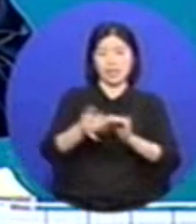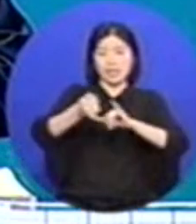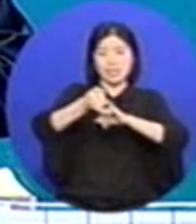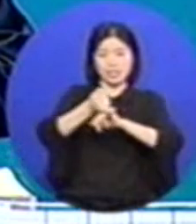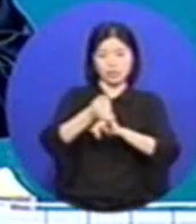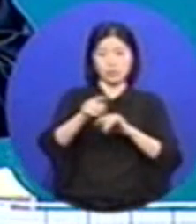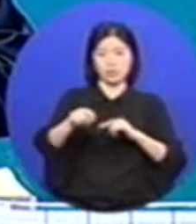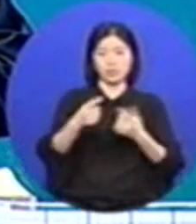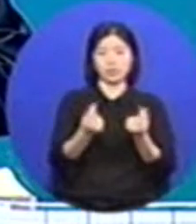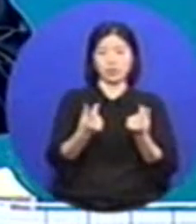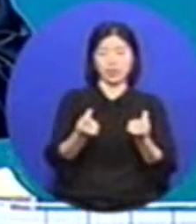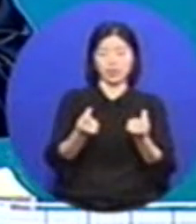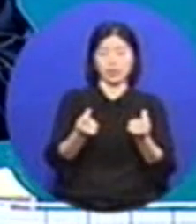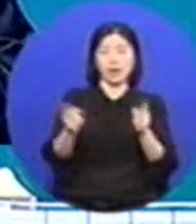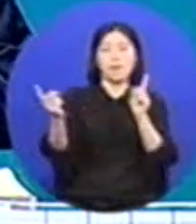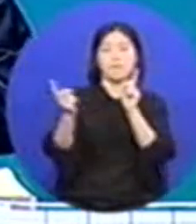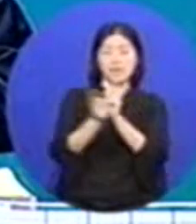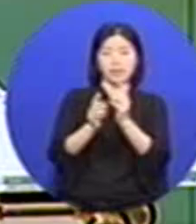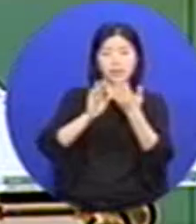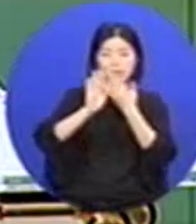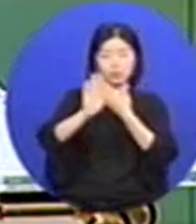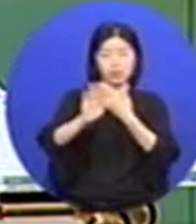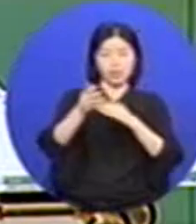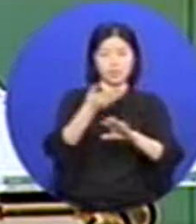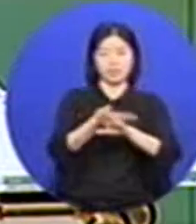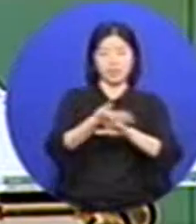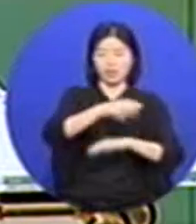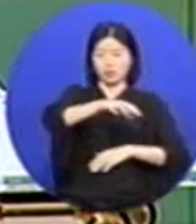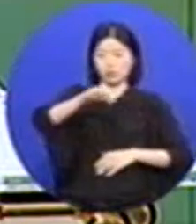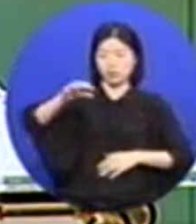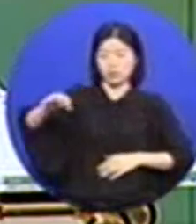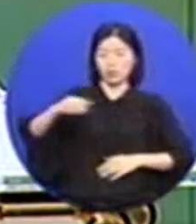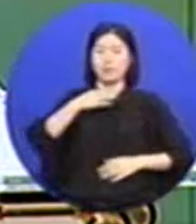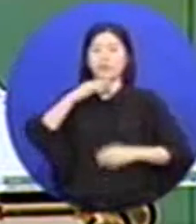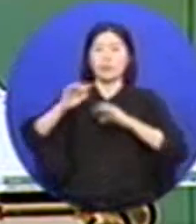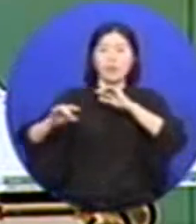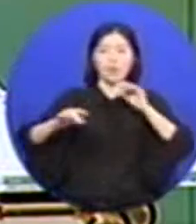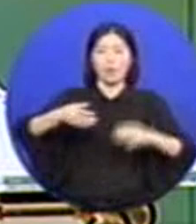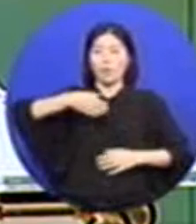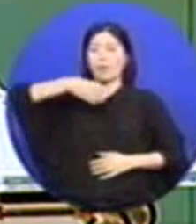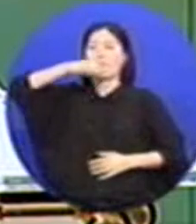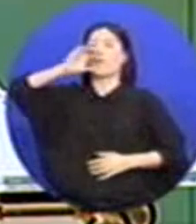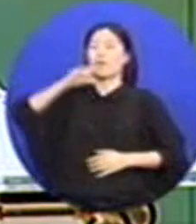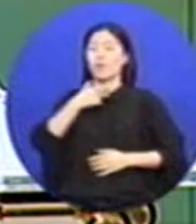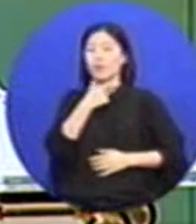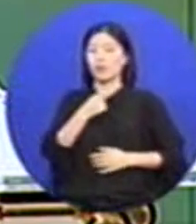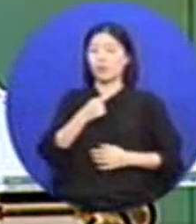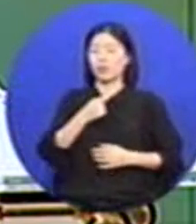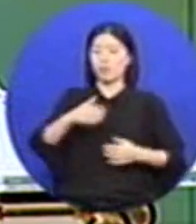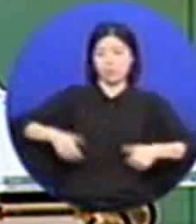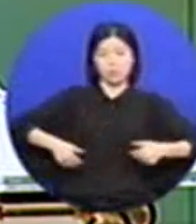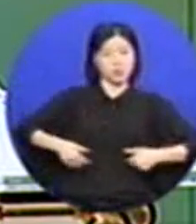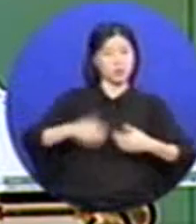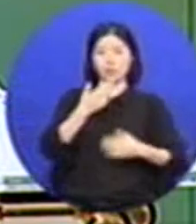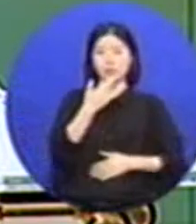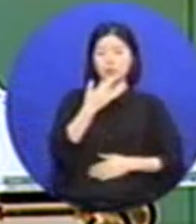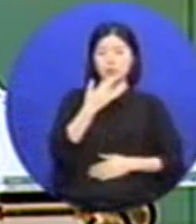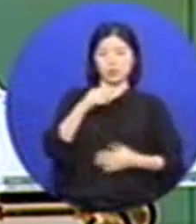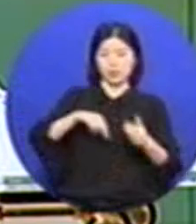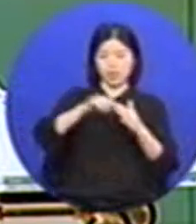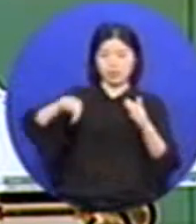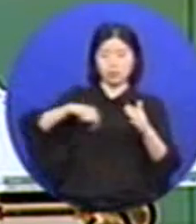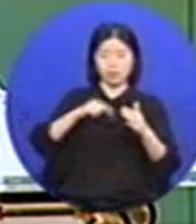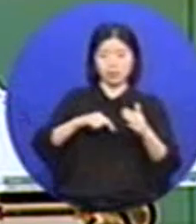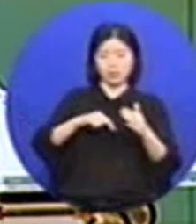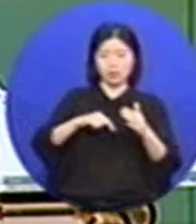나면 이제는 다른 어디서 내가 목말라서 뭘 마시려고 할 필요가 없어요 내 속에서 오니 예수님의